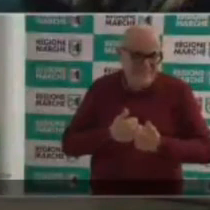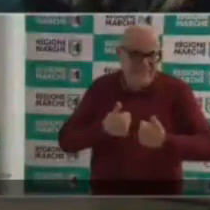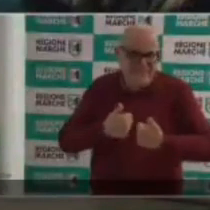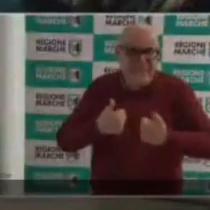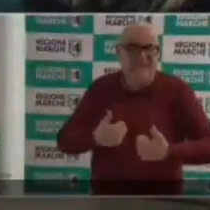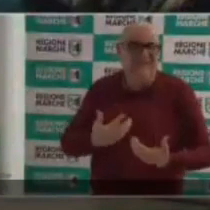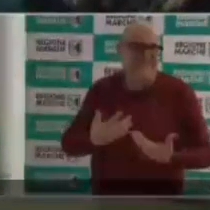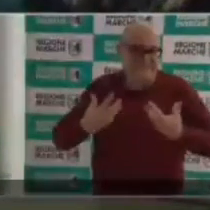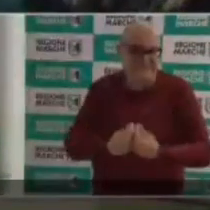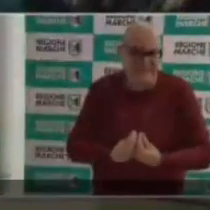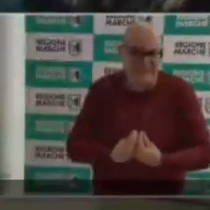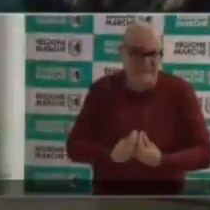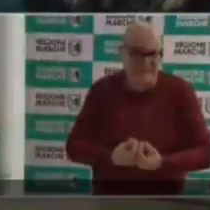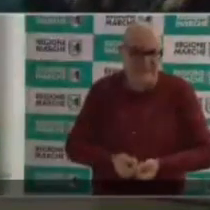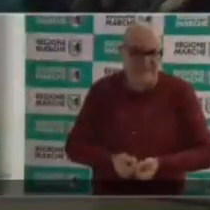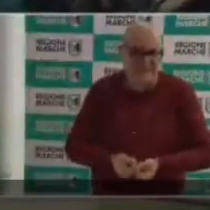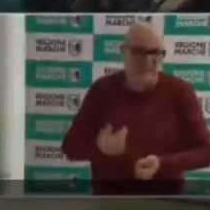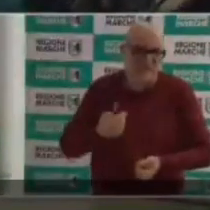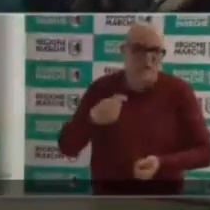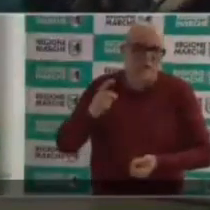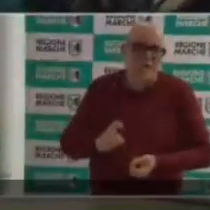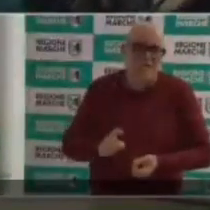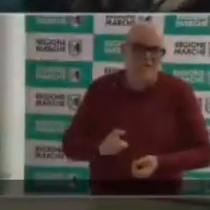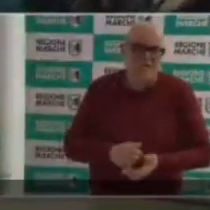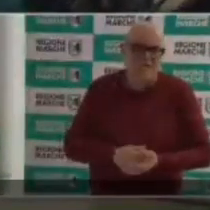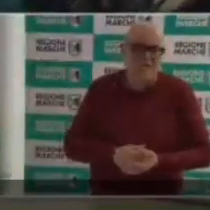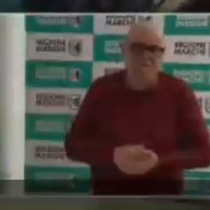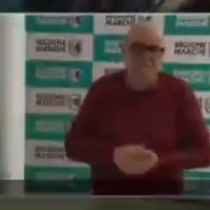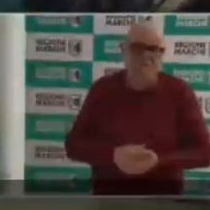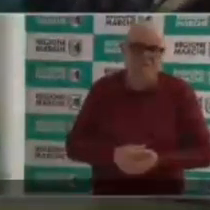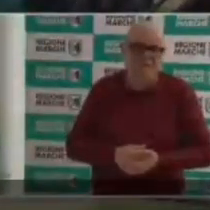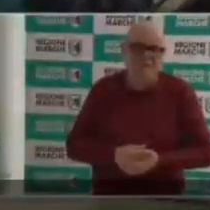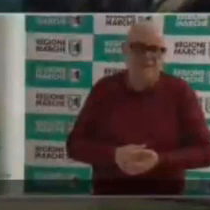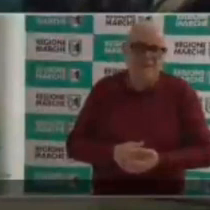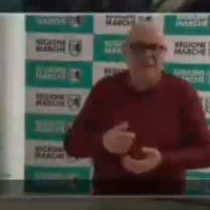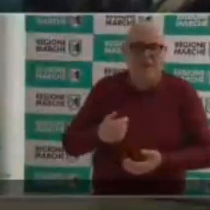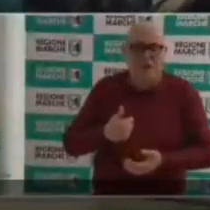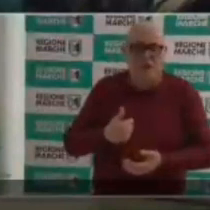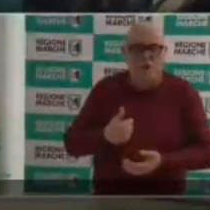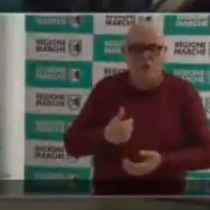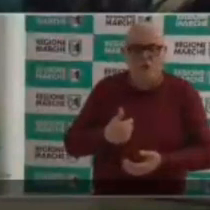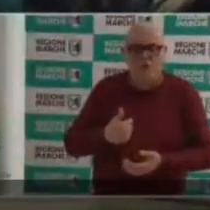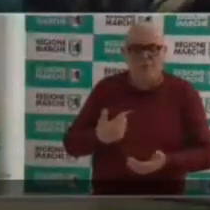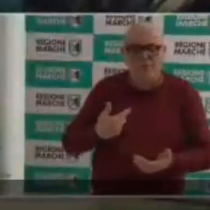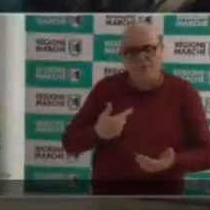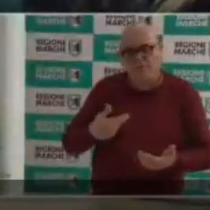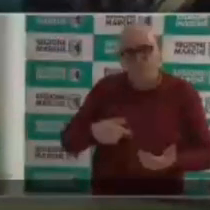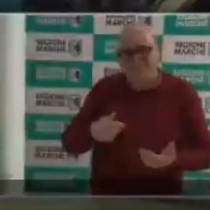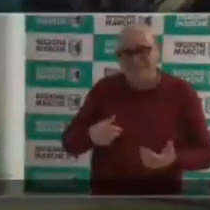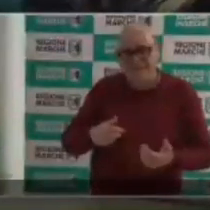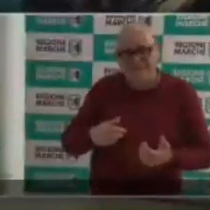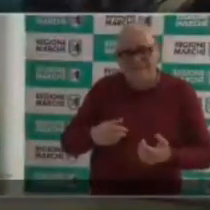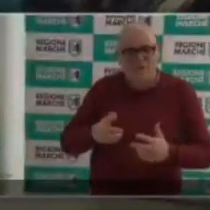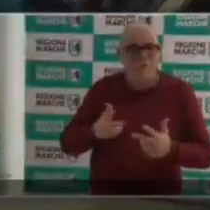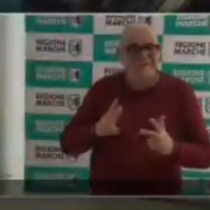da un mondo che è quello dell'ambientalismo, l'emergenza climatica sarà la sfida che ci aspetterà da qui i prossimi anni. Sarà veramente una sfida che forse quelle che ci